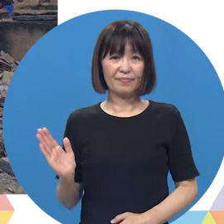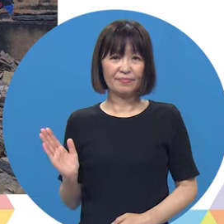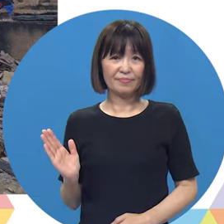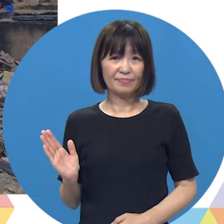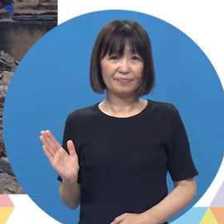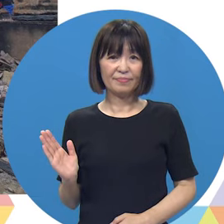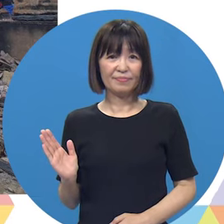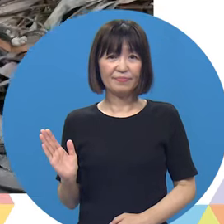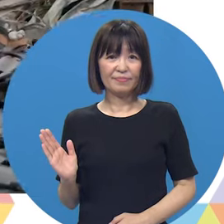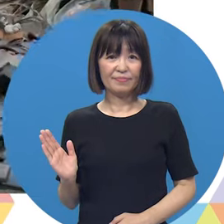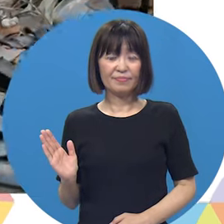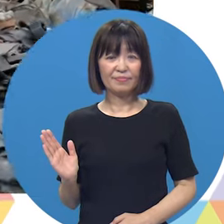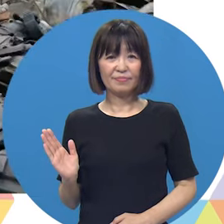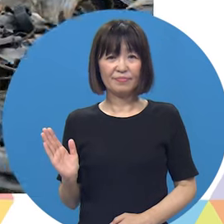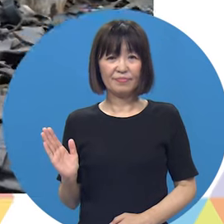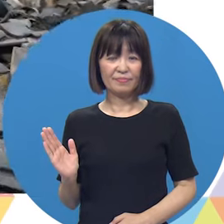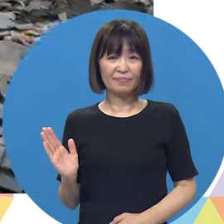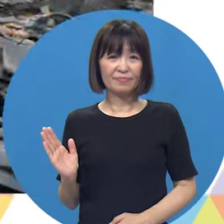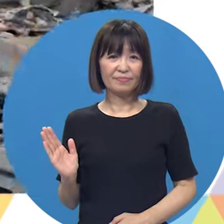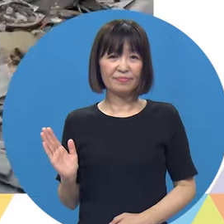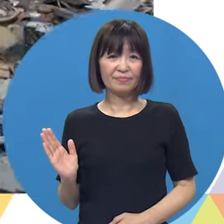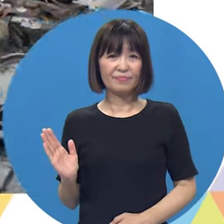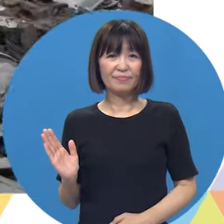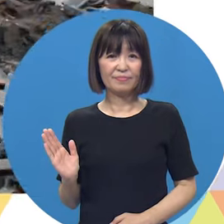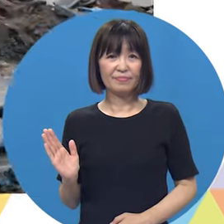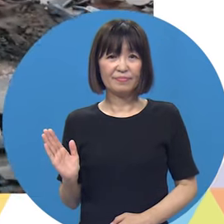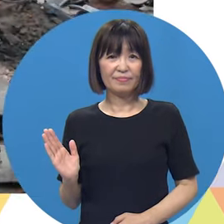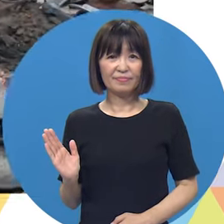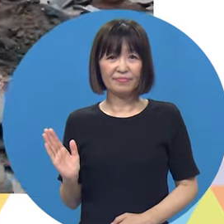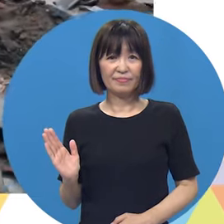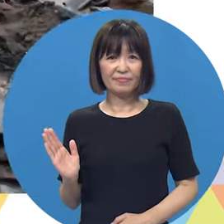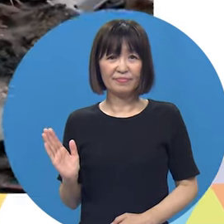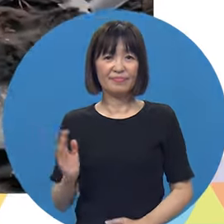気になる 防ごう電気火災。